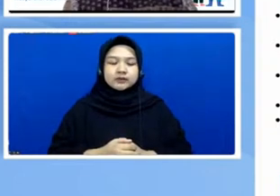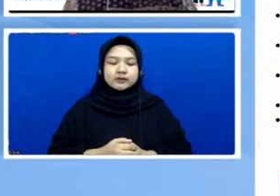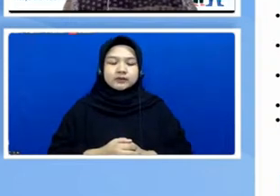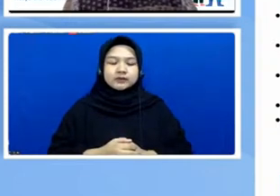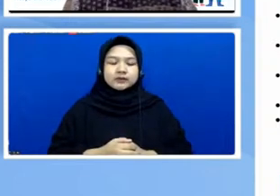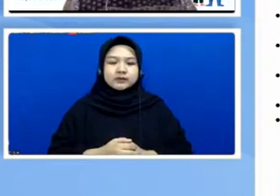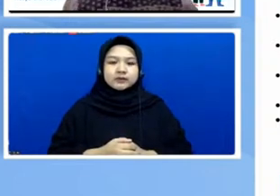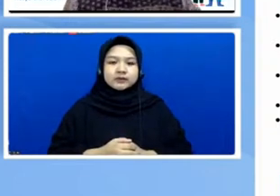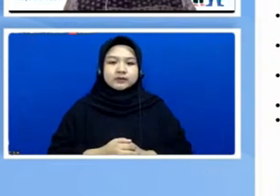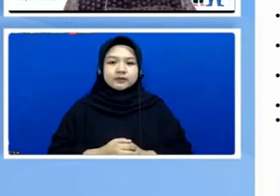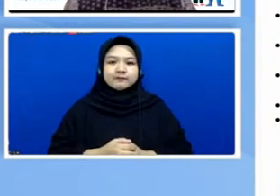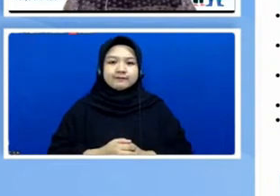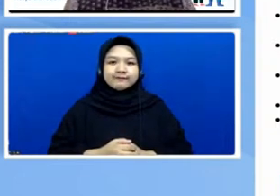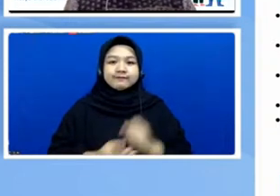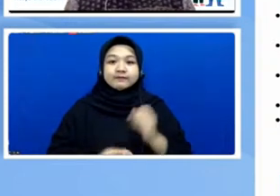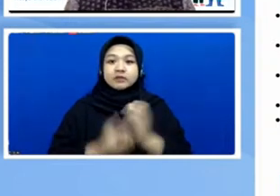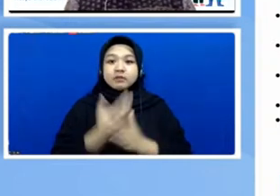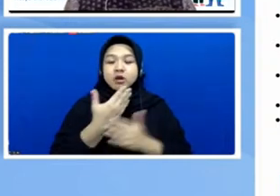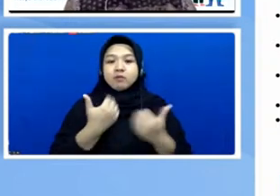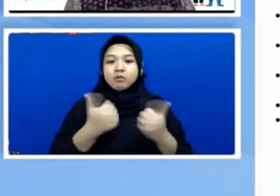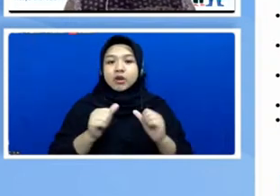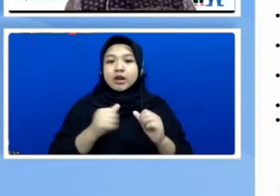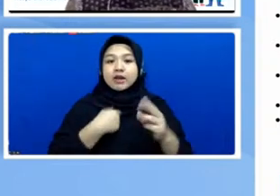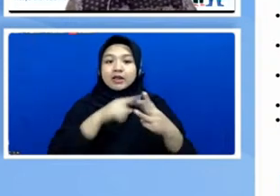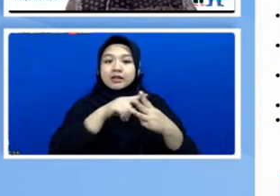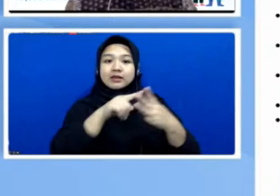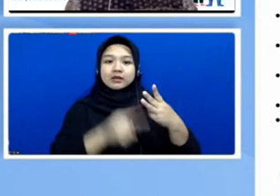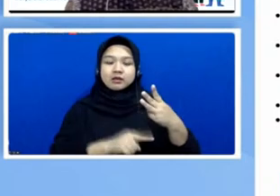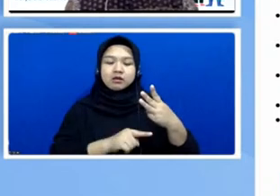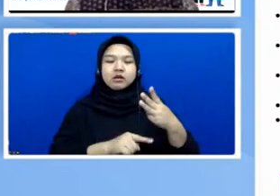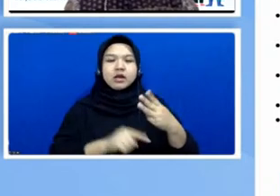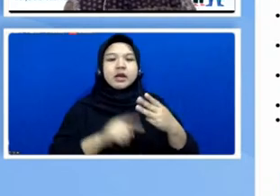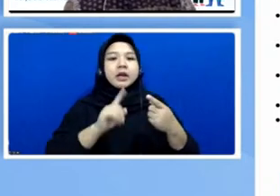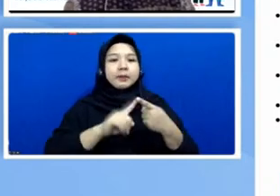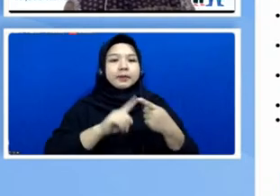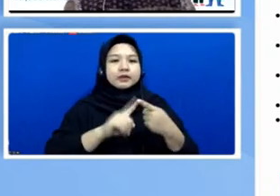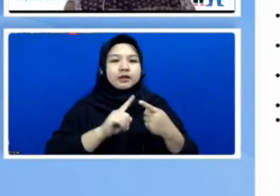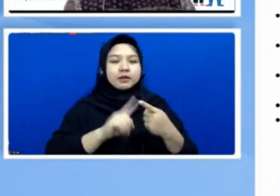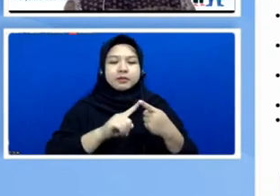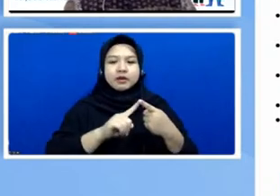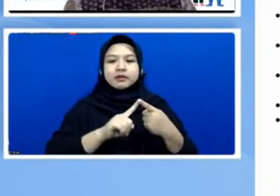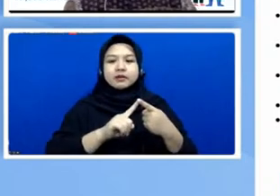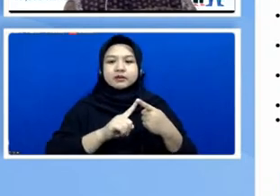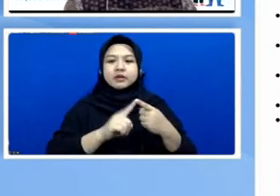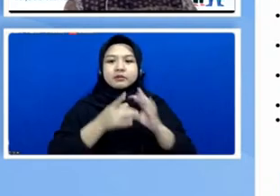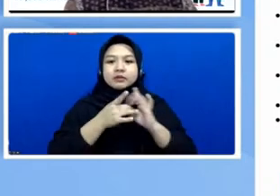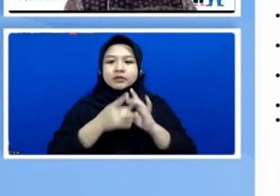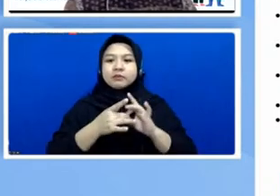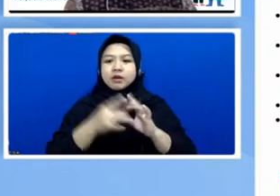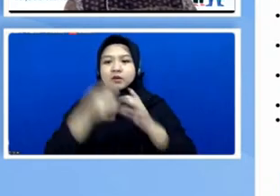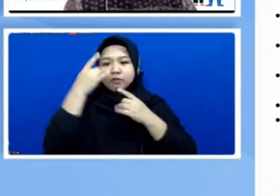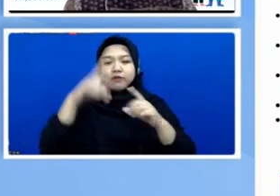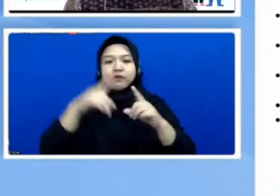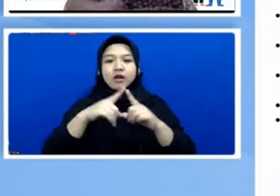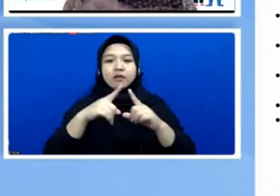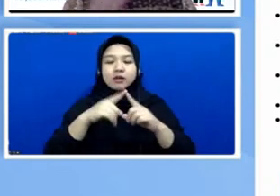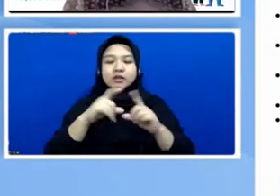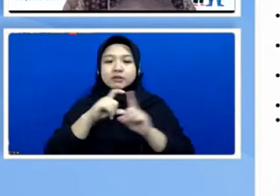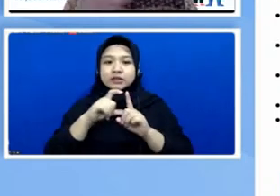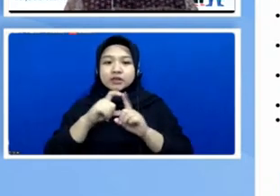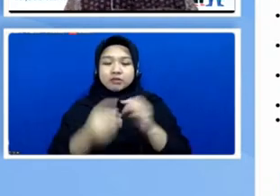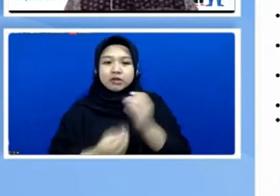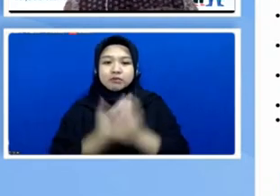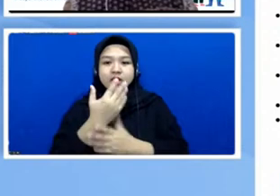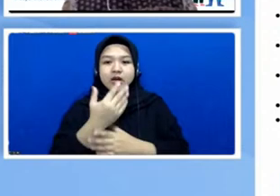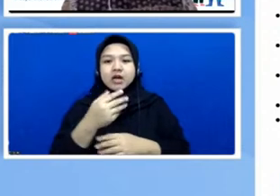Nah, kemudian kita kembangkan modelnya, ada 3 model. Ada PN COVID, ini yang pertama sekali bersama Prof. Akmal juga dan Pak Diah mengembangkan ini di Bandung